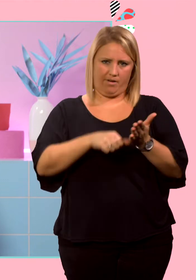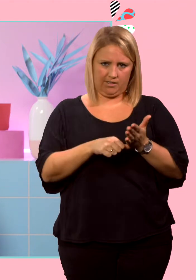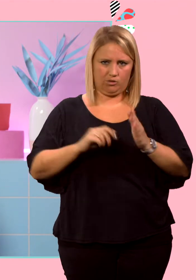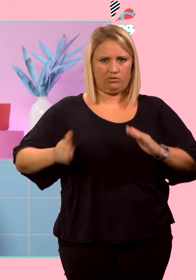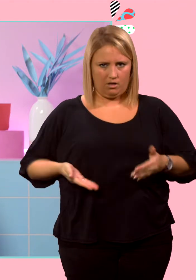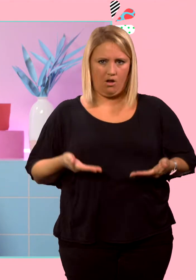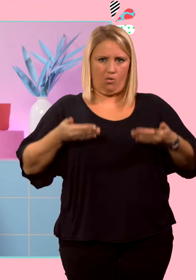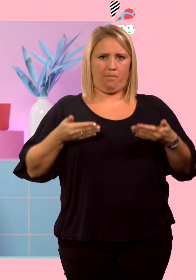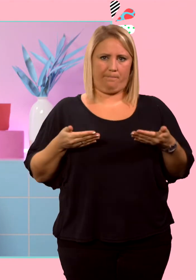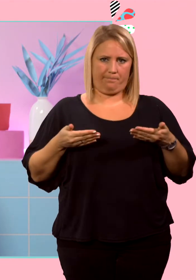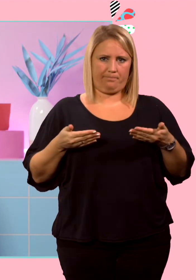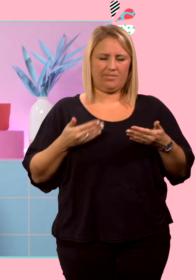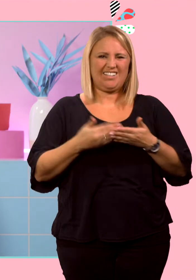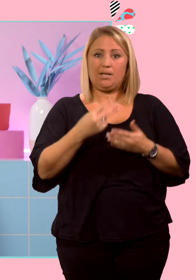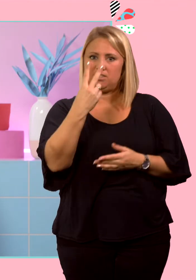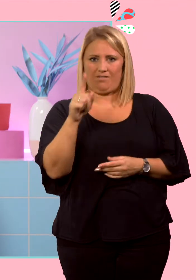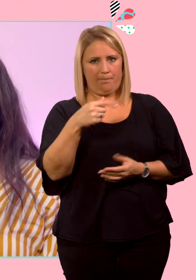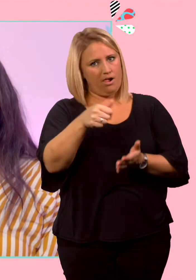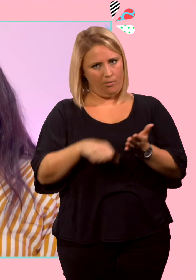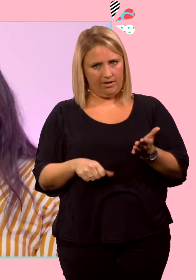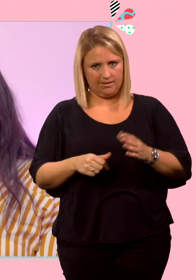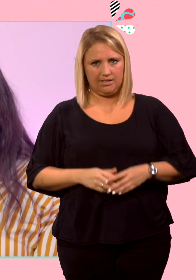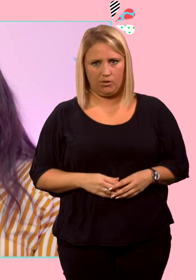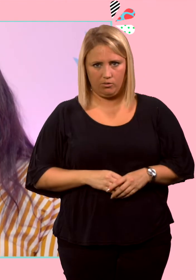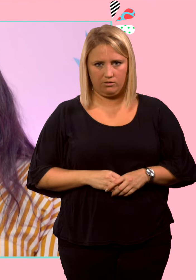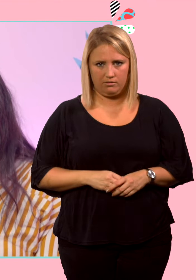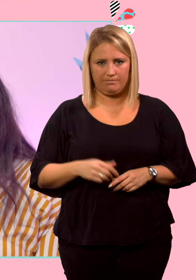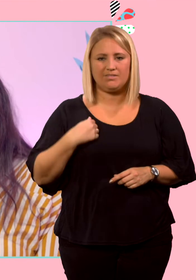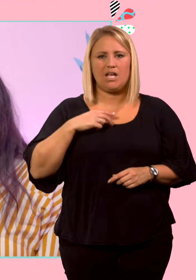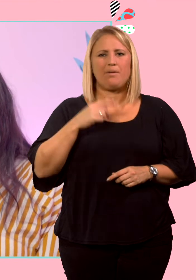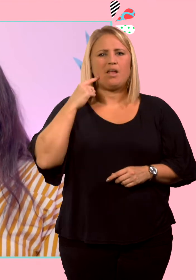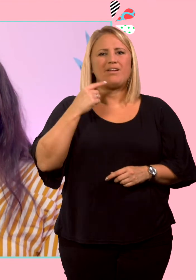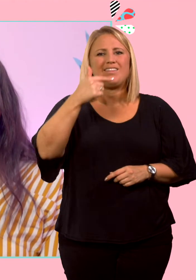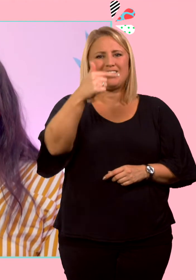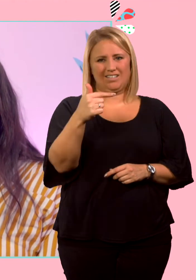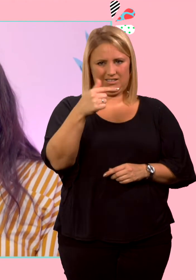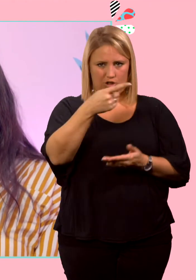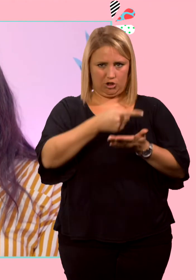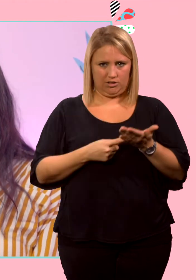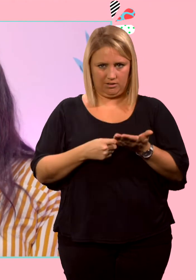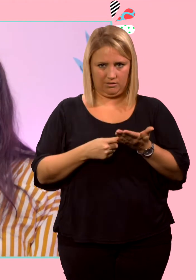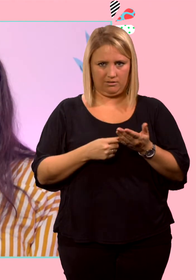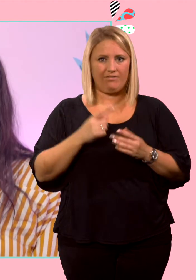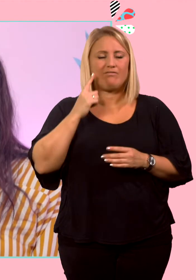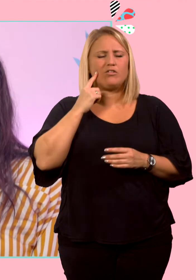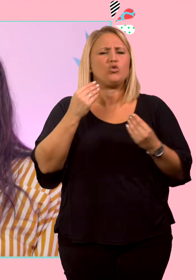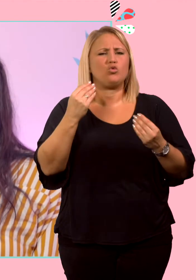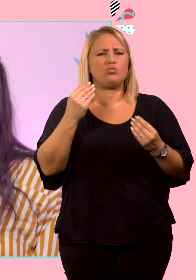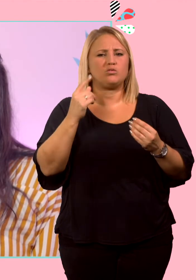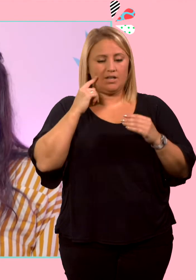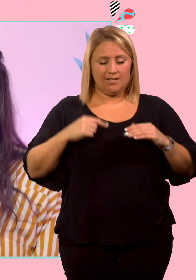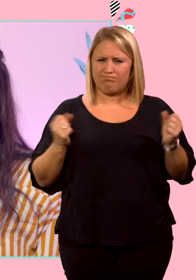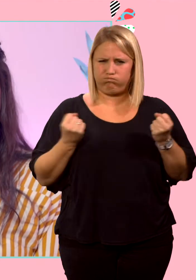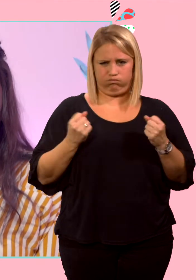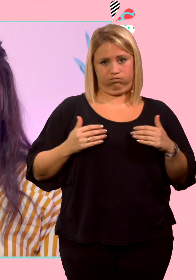die dann auch angehoben und deswegen mussten das zwei OPs sein. Bei mir wurde der T-Schnitt durchgeführt, der wird gemacht, wenn die Brust besonders groß